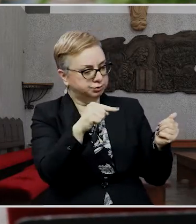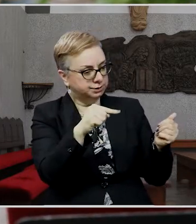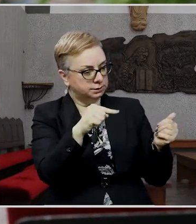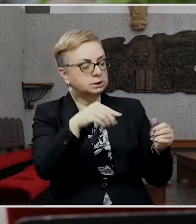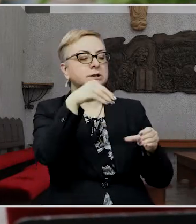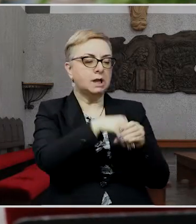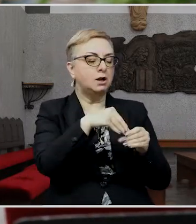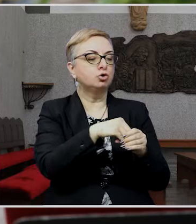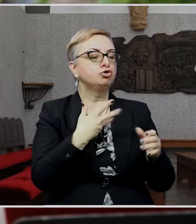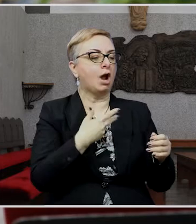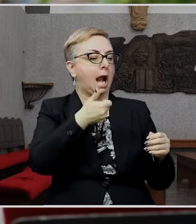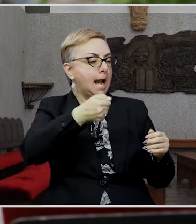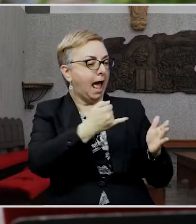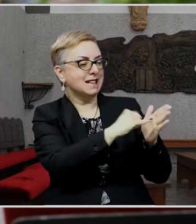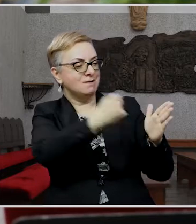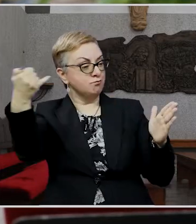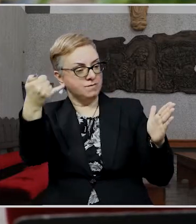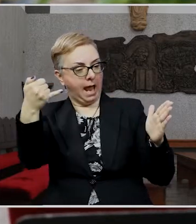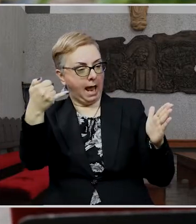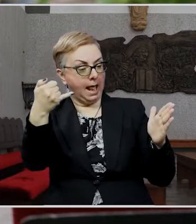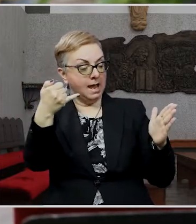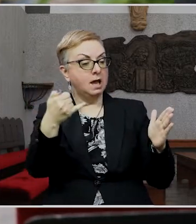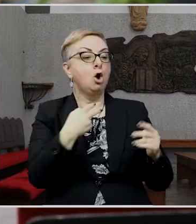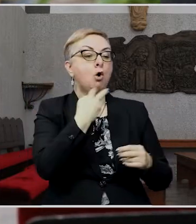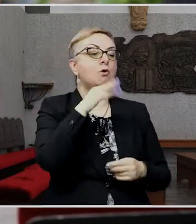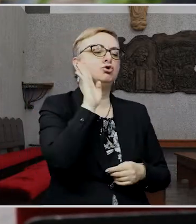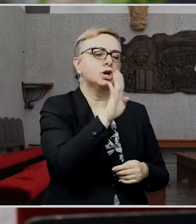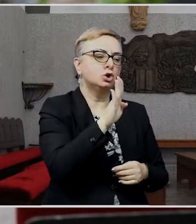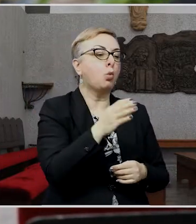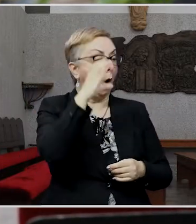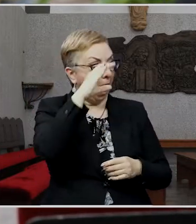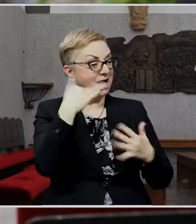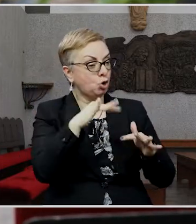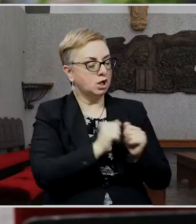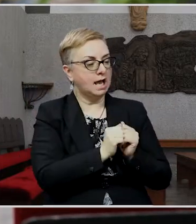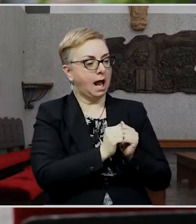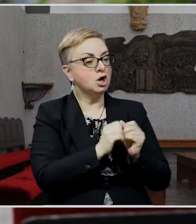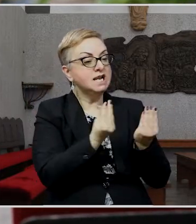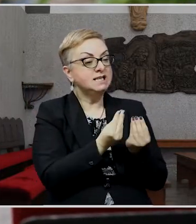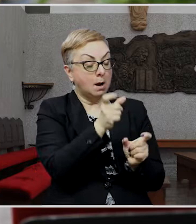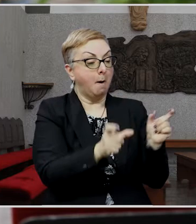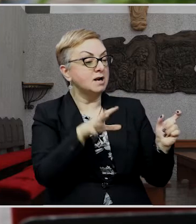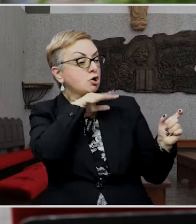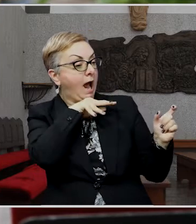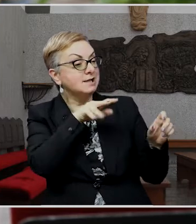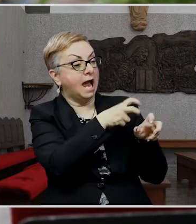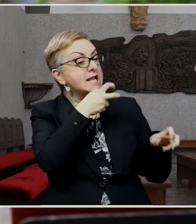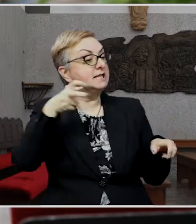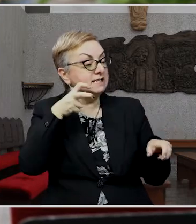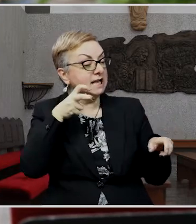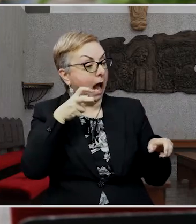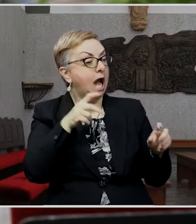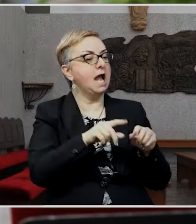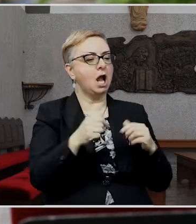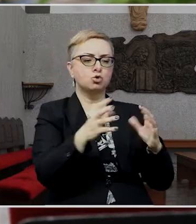latte e miele ascolteranno la tua voce e tu con gli anziani di israele andrete